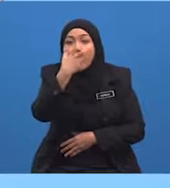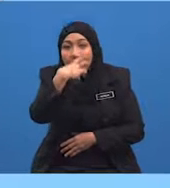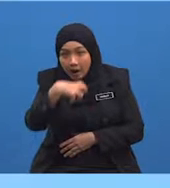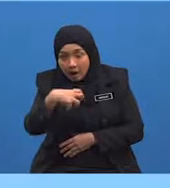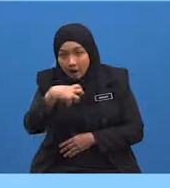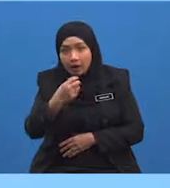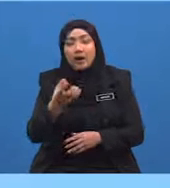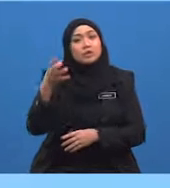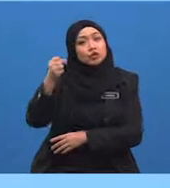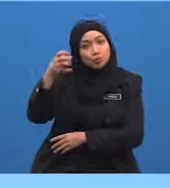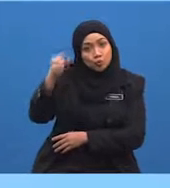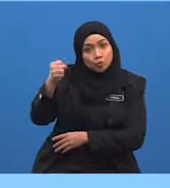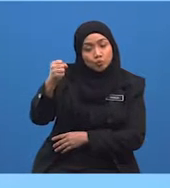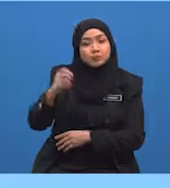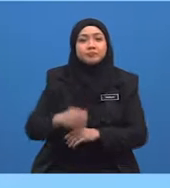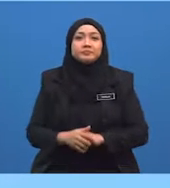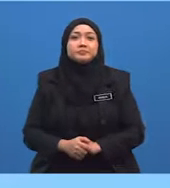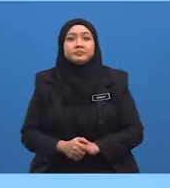segar.